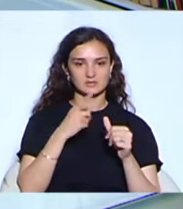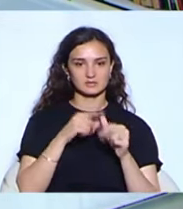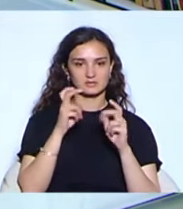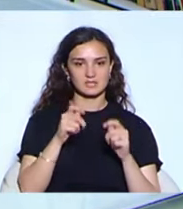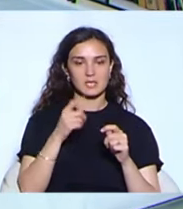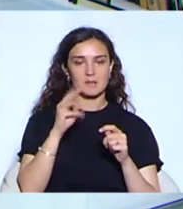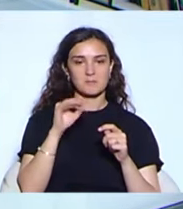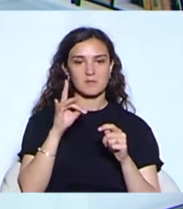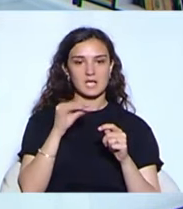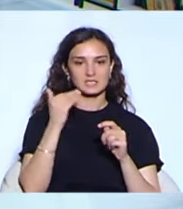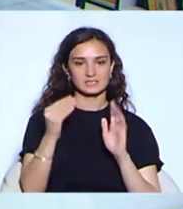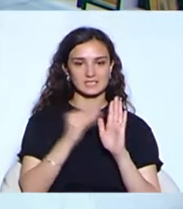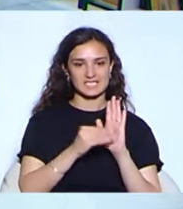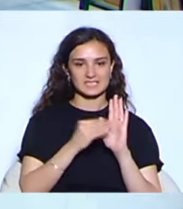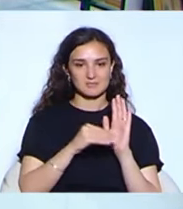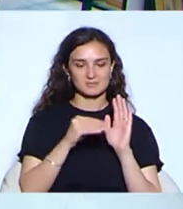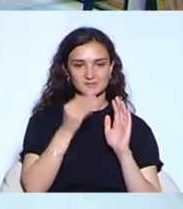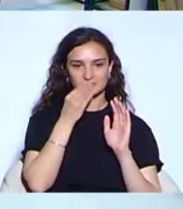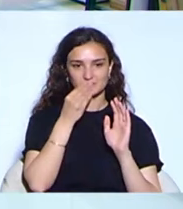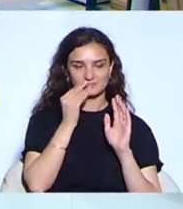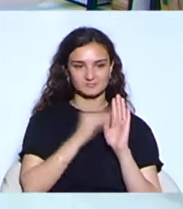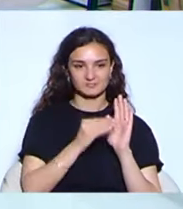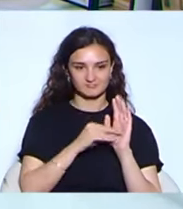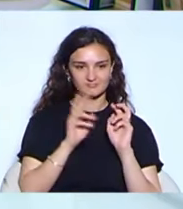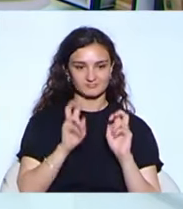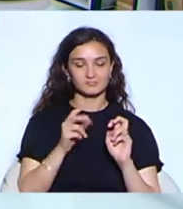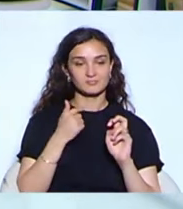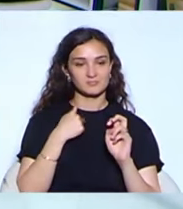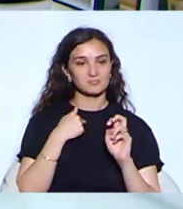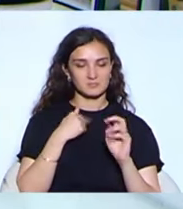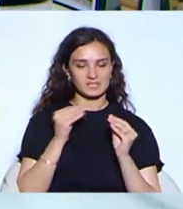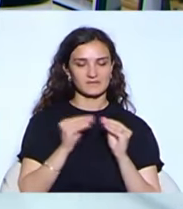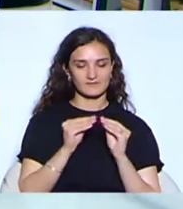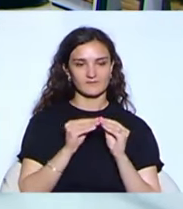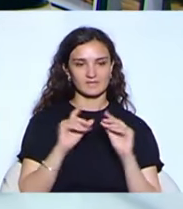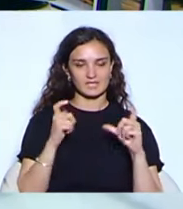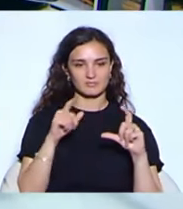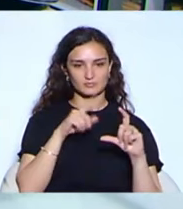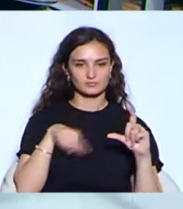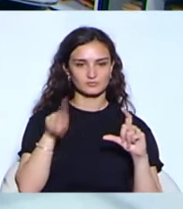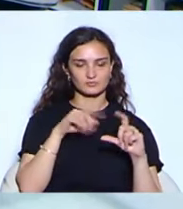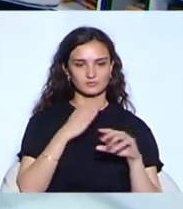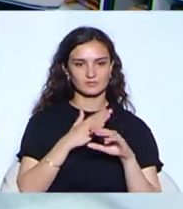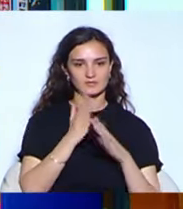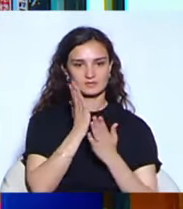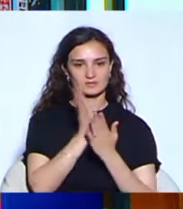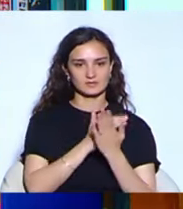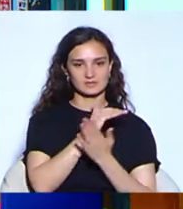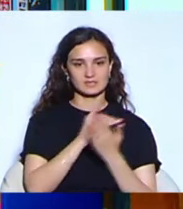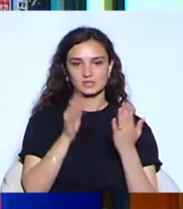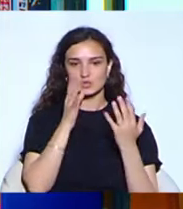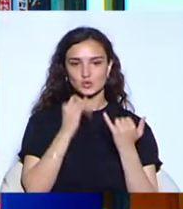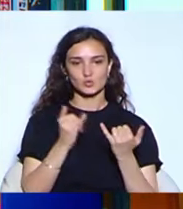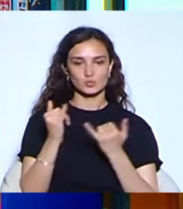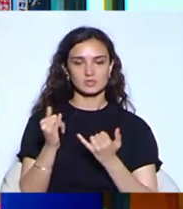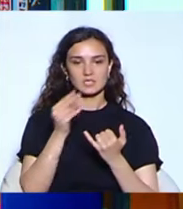მარის რეცეპტი. ამიტომ მე არ ღალატობ ტრადიციას და შესაბამისად თეფშის პრინციპით გვაქვს გადანაწილებული სეზონური საკვები